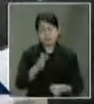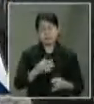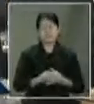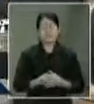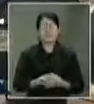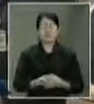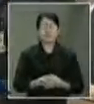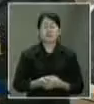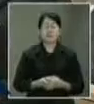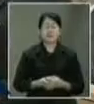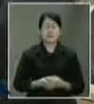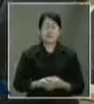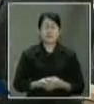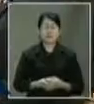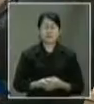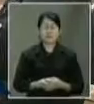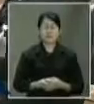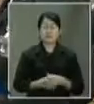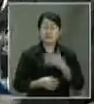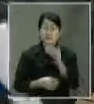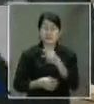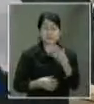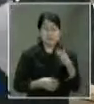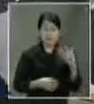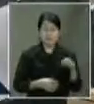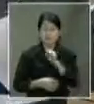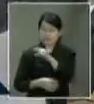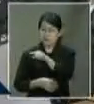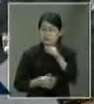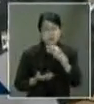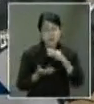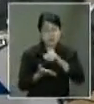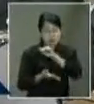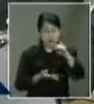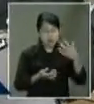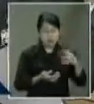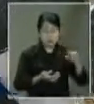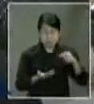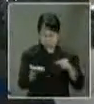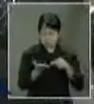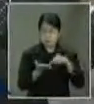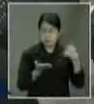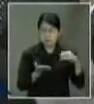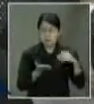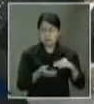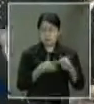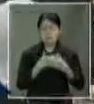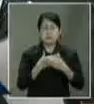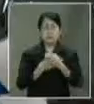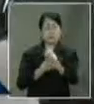โดนแล้วโดนไปพี่หมายเรียกเอาเรื่องอะไร